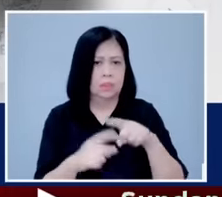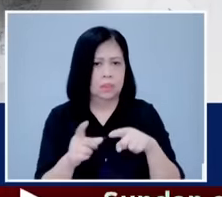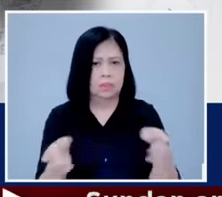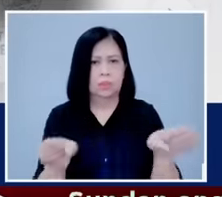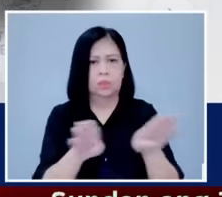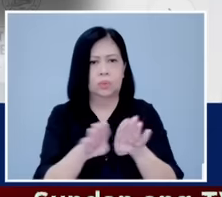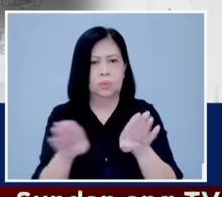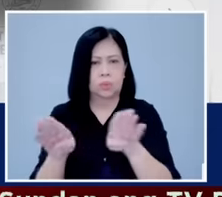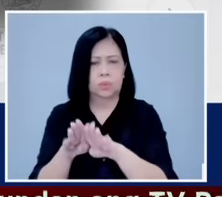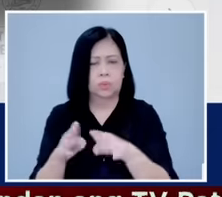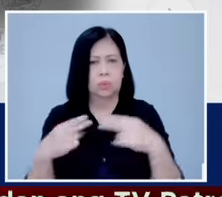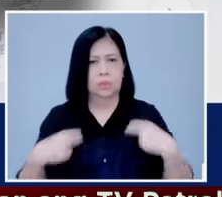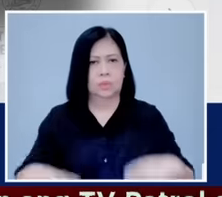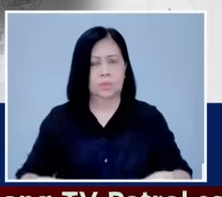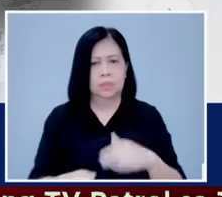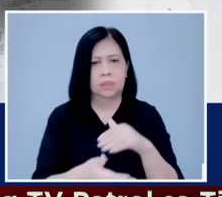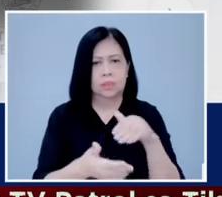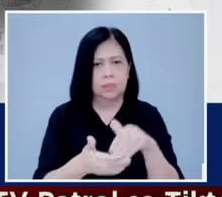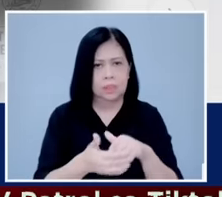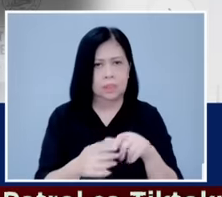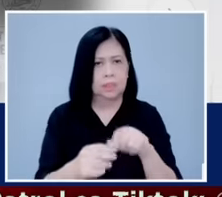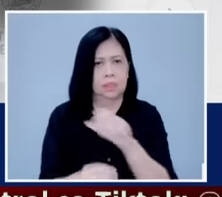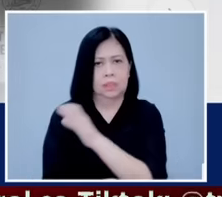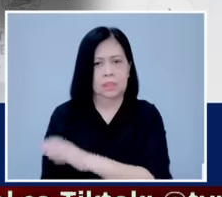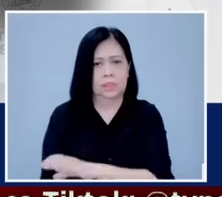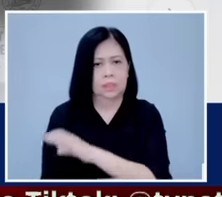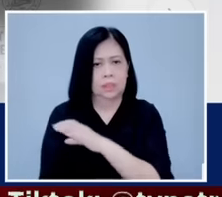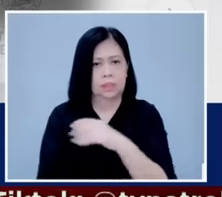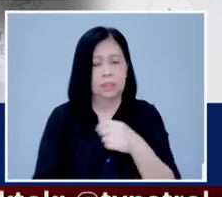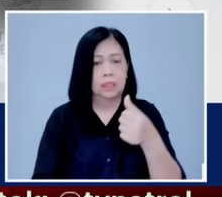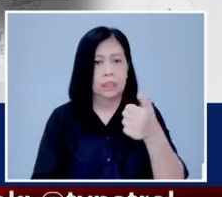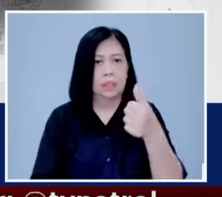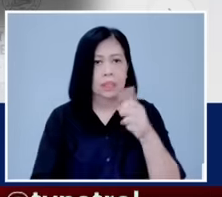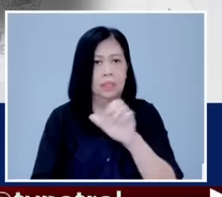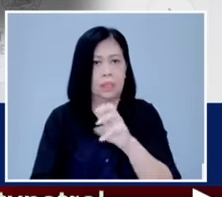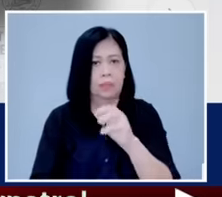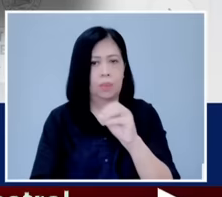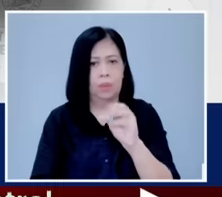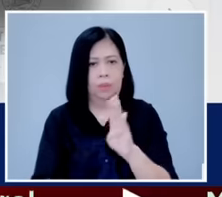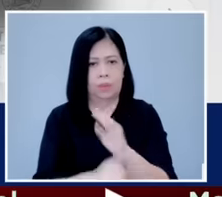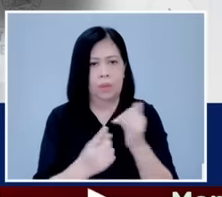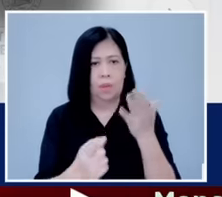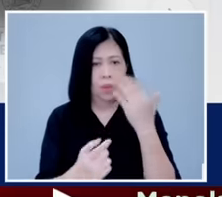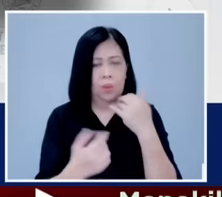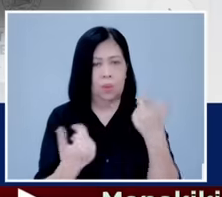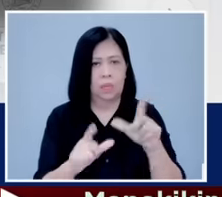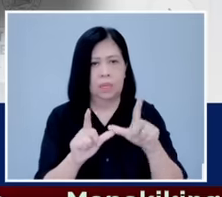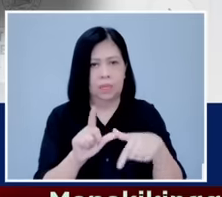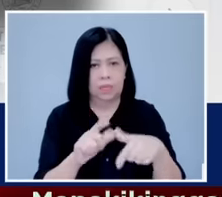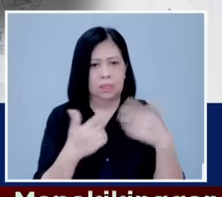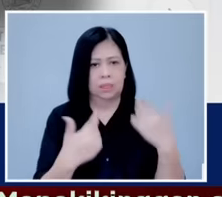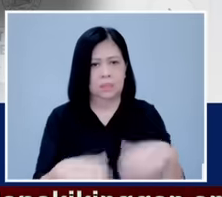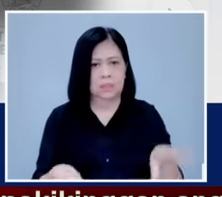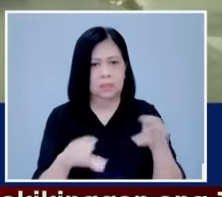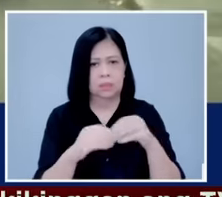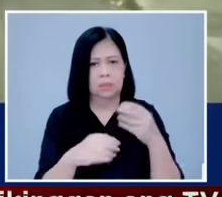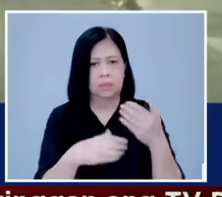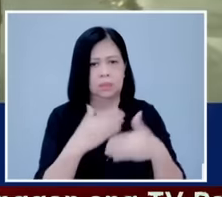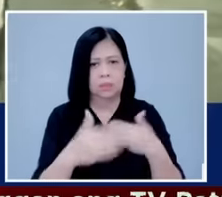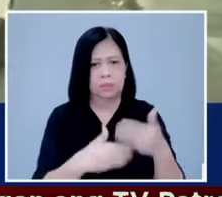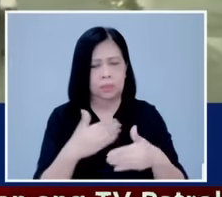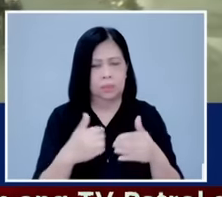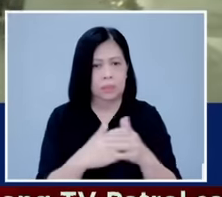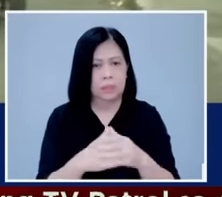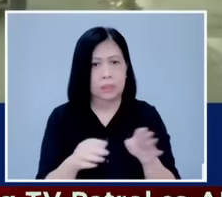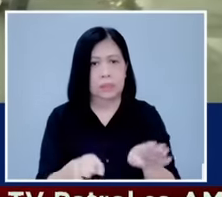mga health center at lying-in clinic sa 10 Embo Barangay matapos mapaso ang kanilang license to operate.